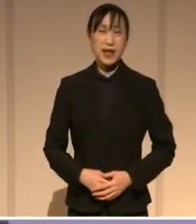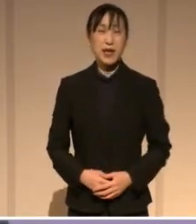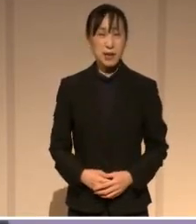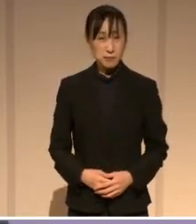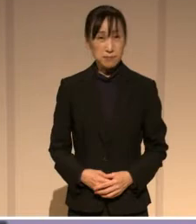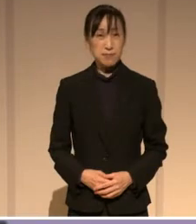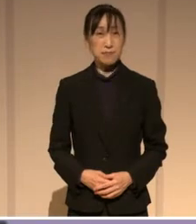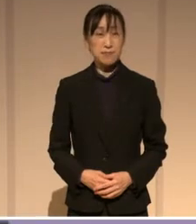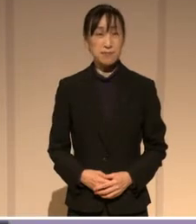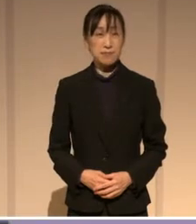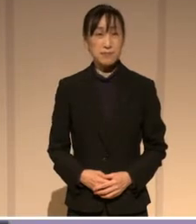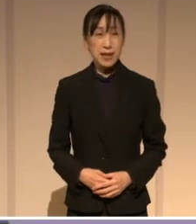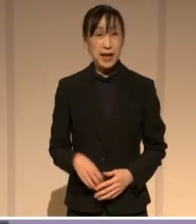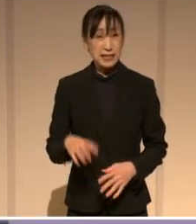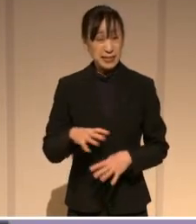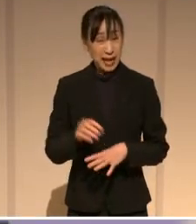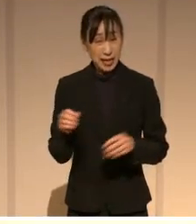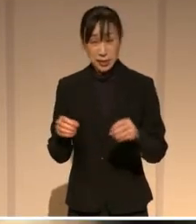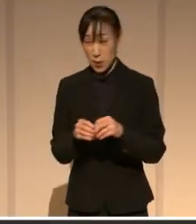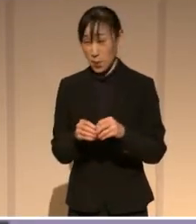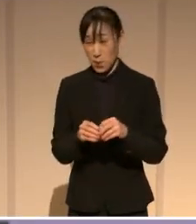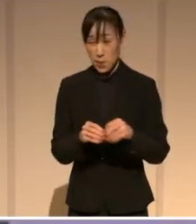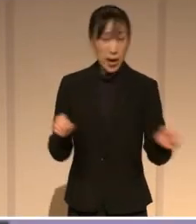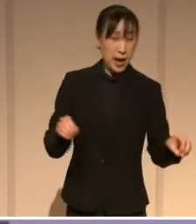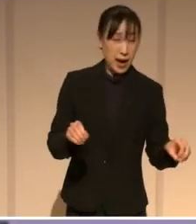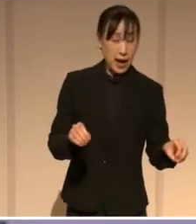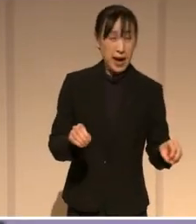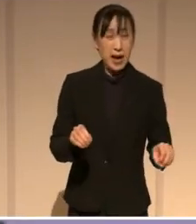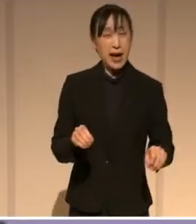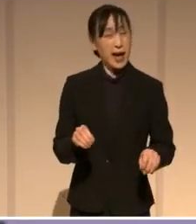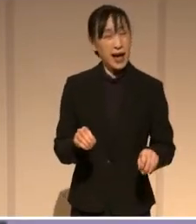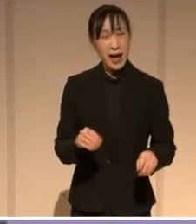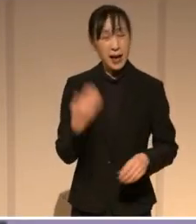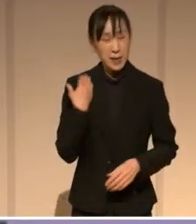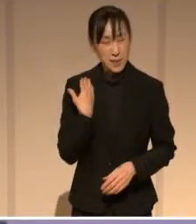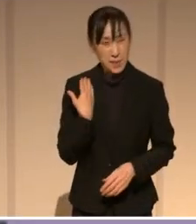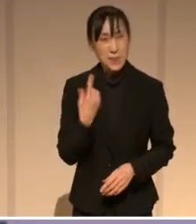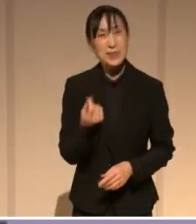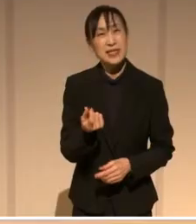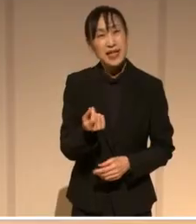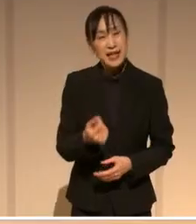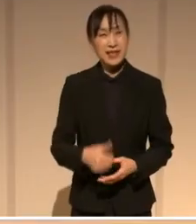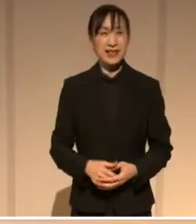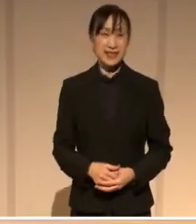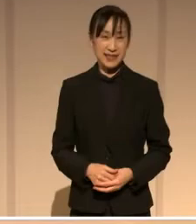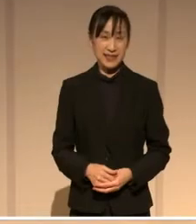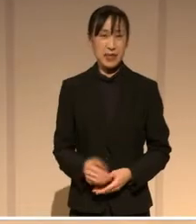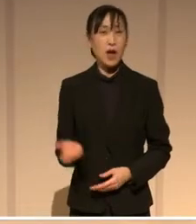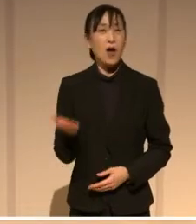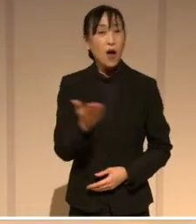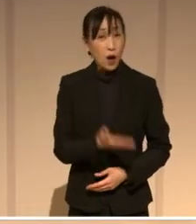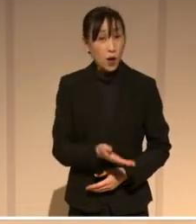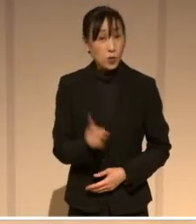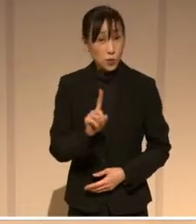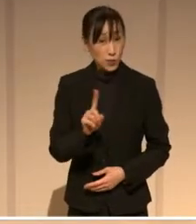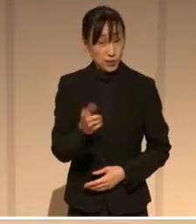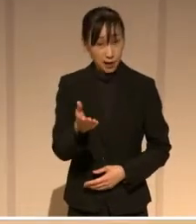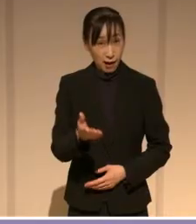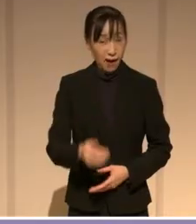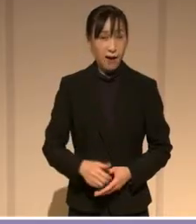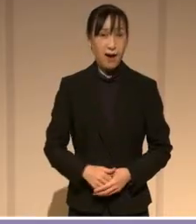最初がではじかれた度もなければ3点な位置にいたかもしれないしさあそして神原さんいかがでした